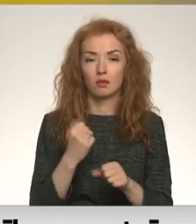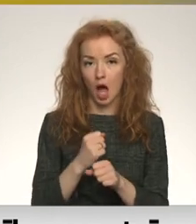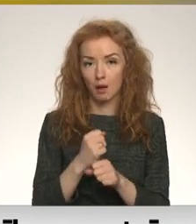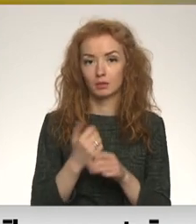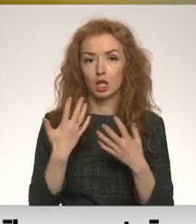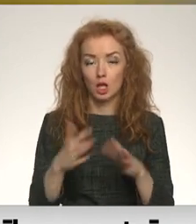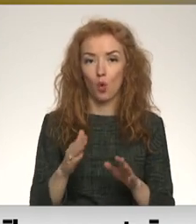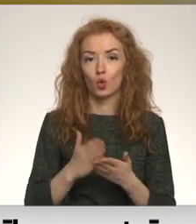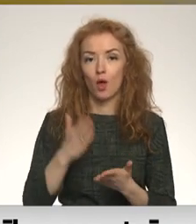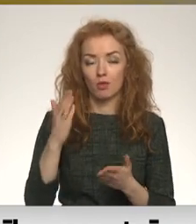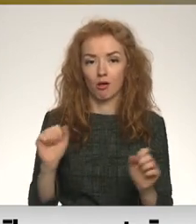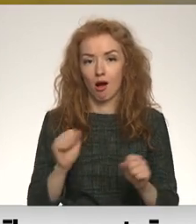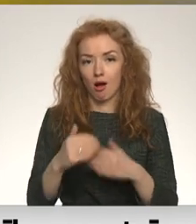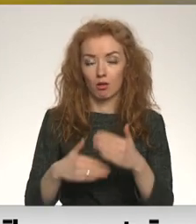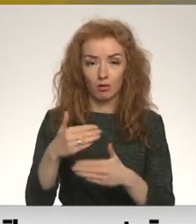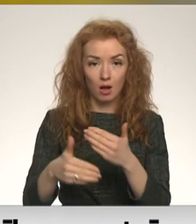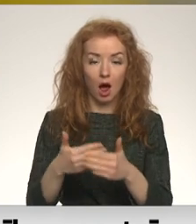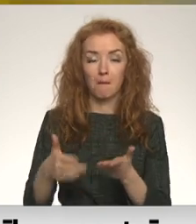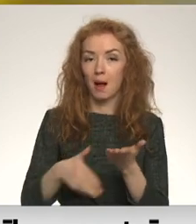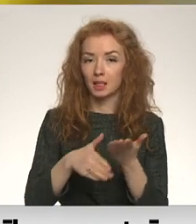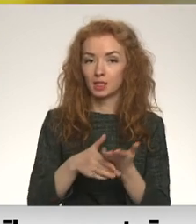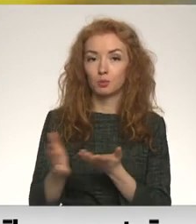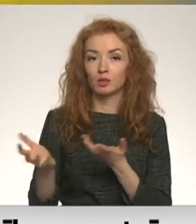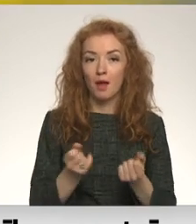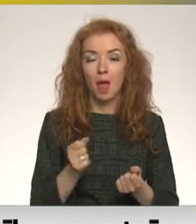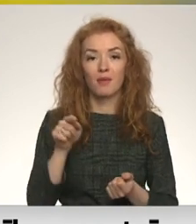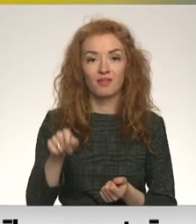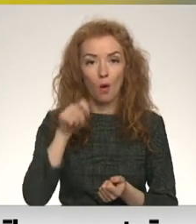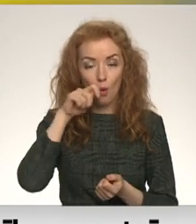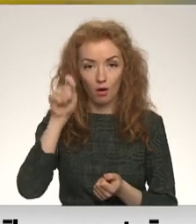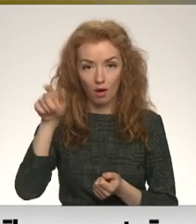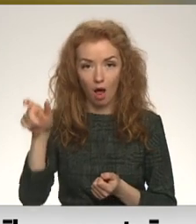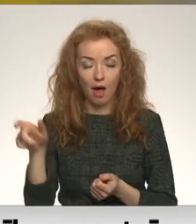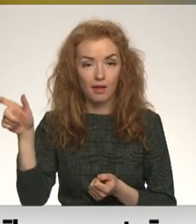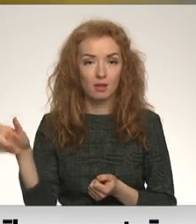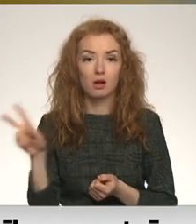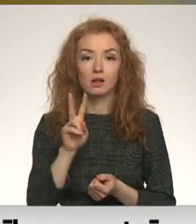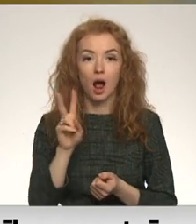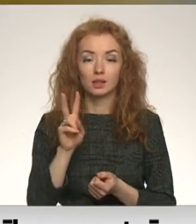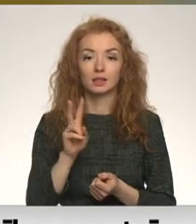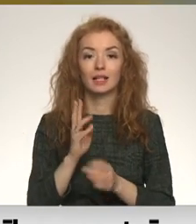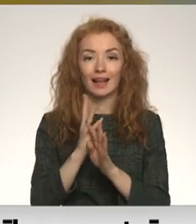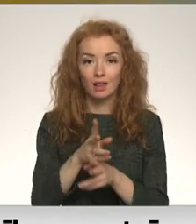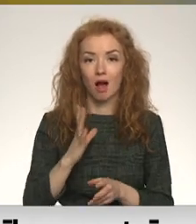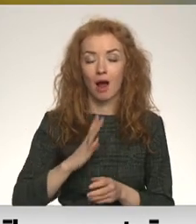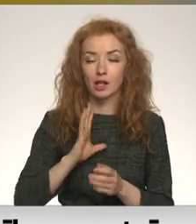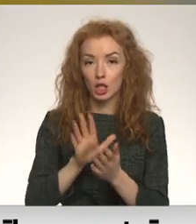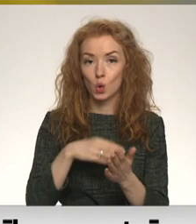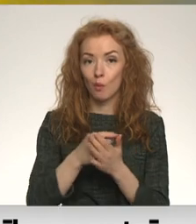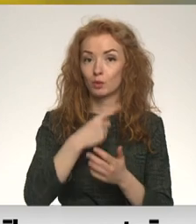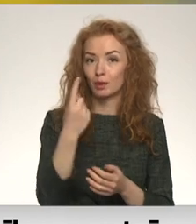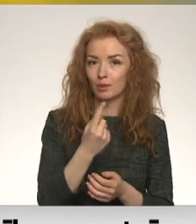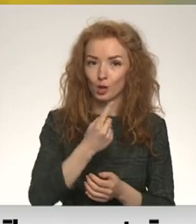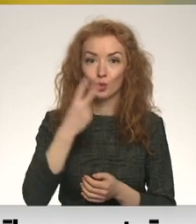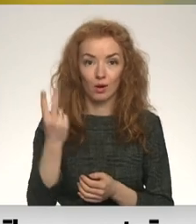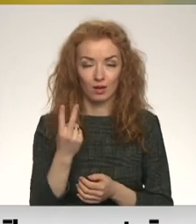notiek raitāk. Palīdzību galvenokārt saņēma tie Ukraiņi, kuri savu kārtu rindā gadīja kopš pirmdienas vai otrdienas,